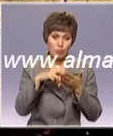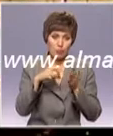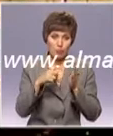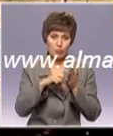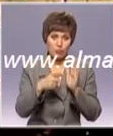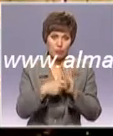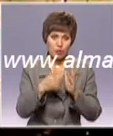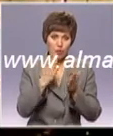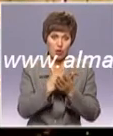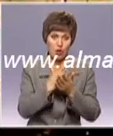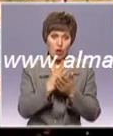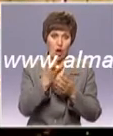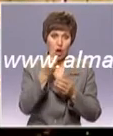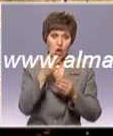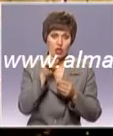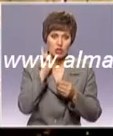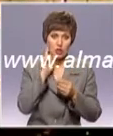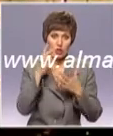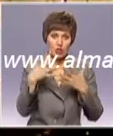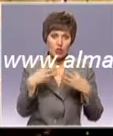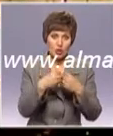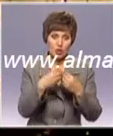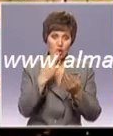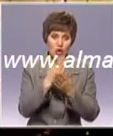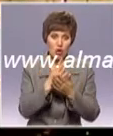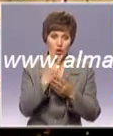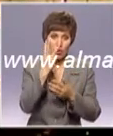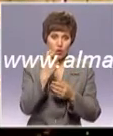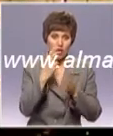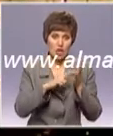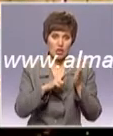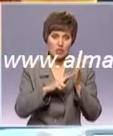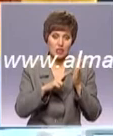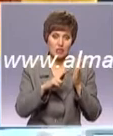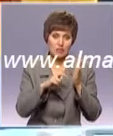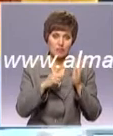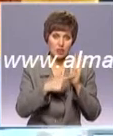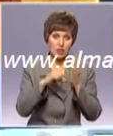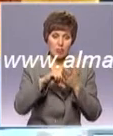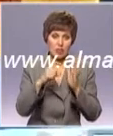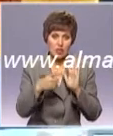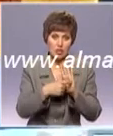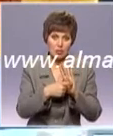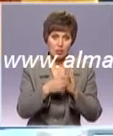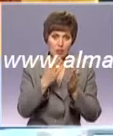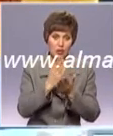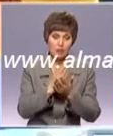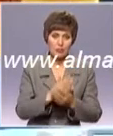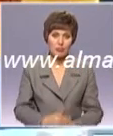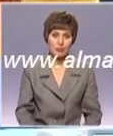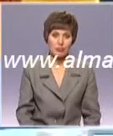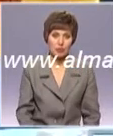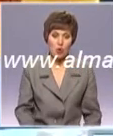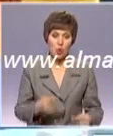кетейін, әлі жас отбасы бар бізде. Жас отбасы бар бағдарламасы. 387 пәтер. 387 пәтер. Дәл осы сұраққа қазір